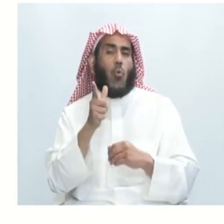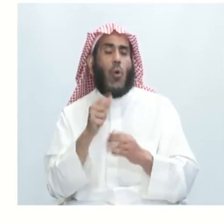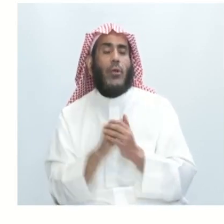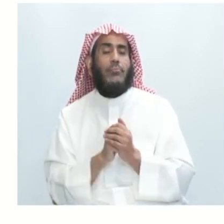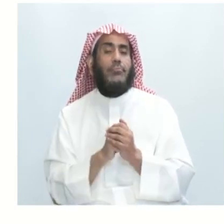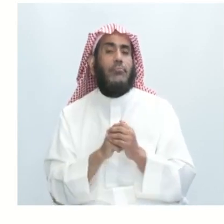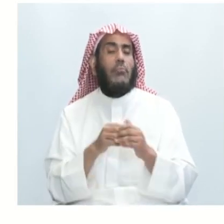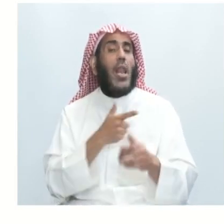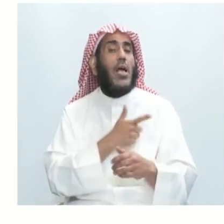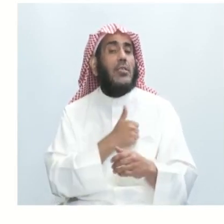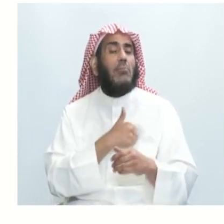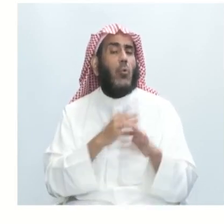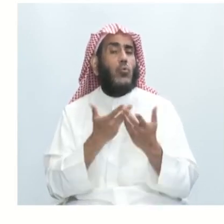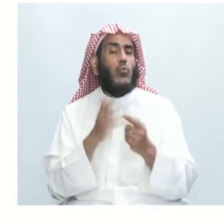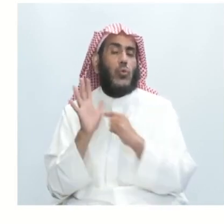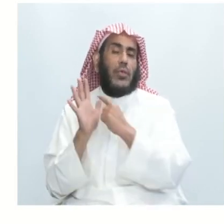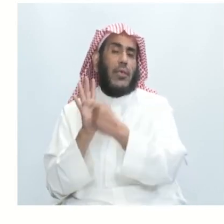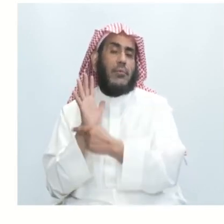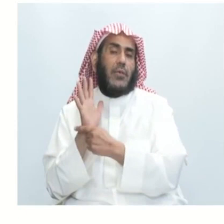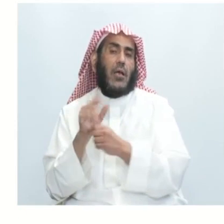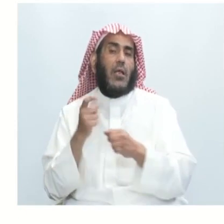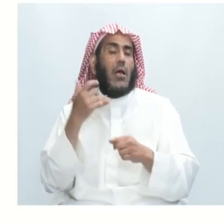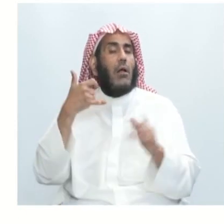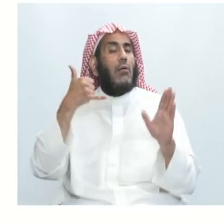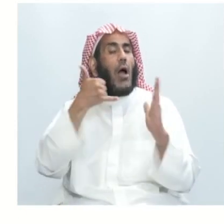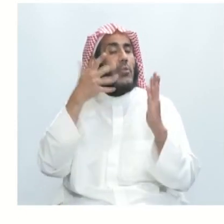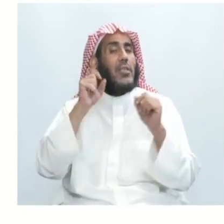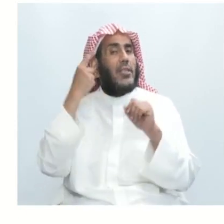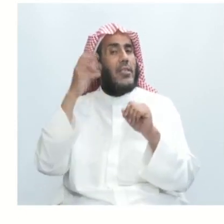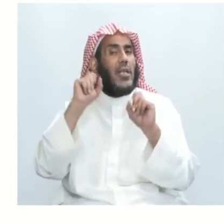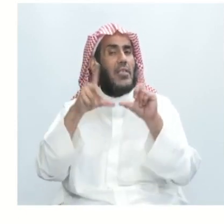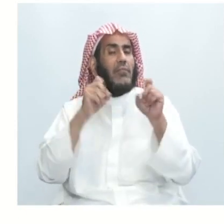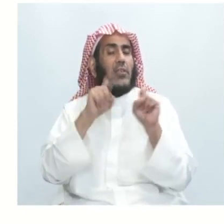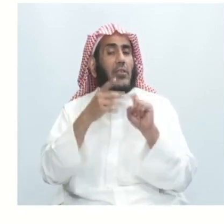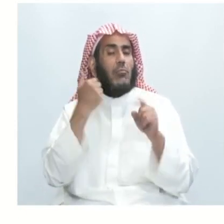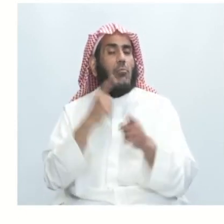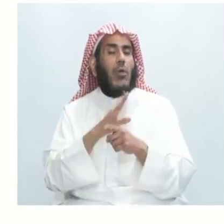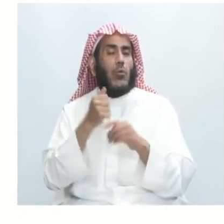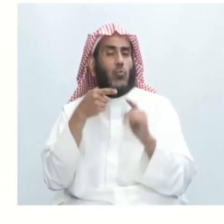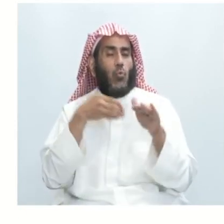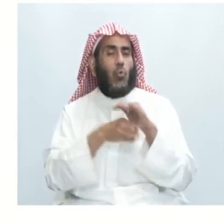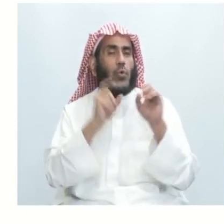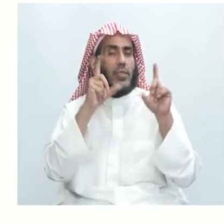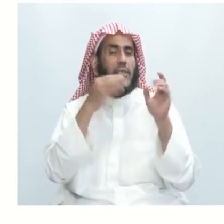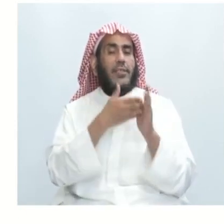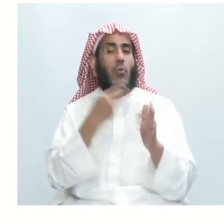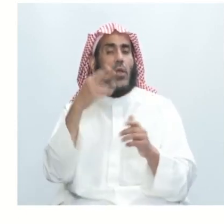اللغوي والاسماء الخمسه الاسماء الخمسه هذا هو رابط الدرس الرقمي بامكان الدخول والمشاهده الدرس